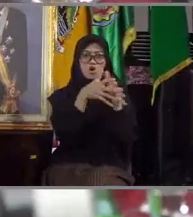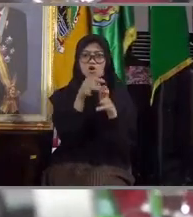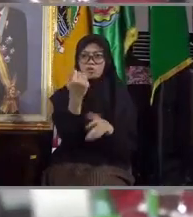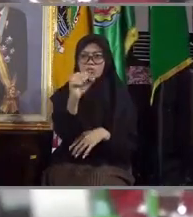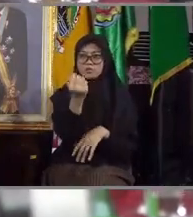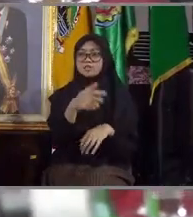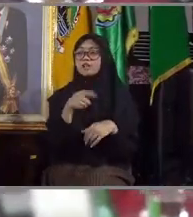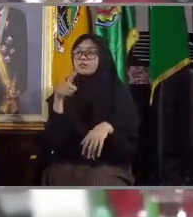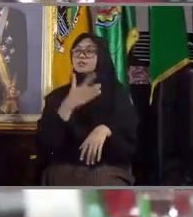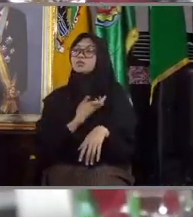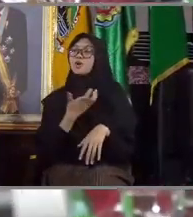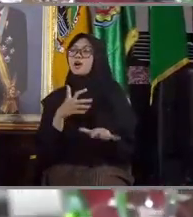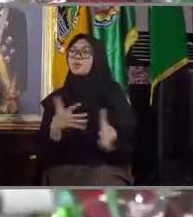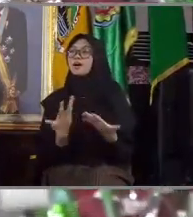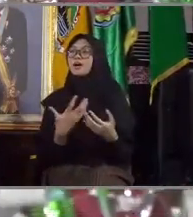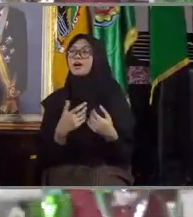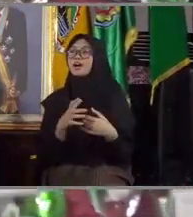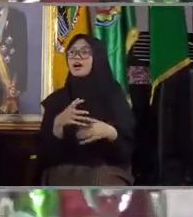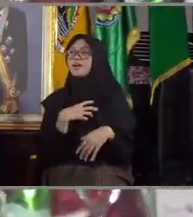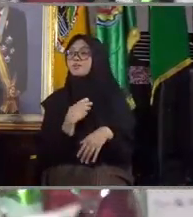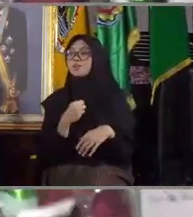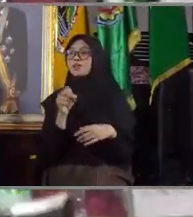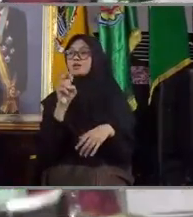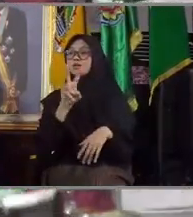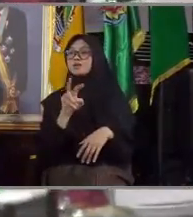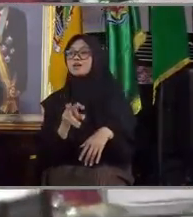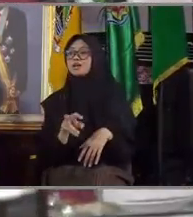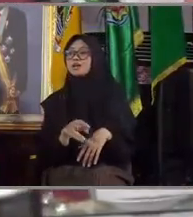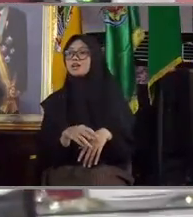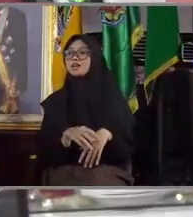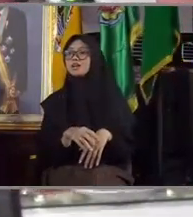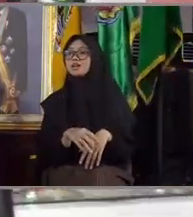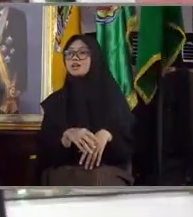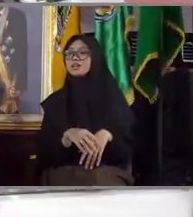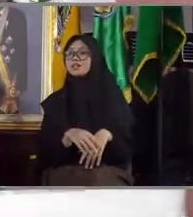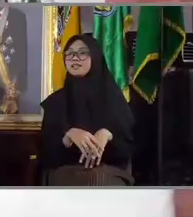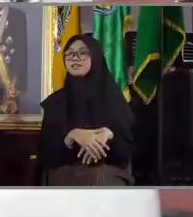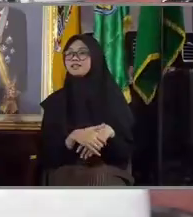ambil hai oke tepuk tangan